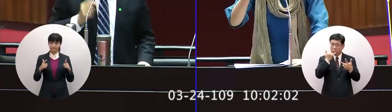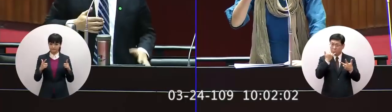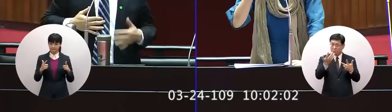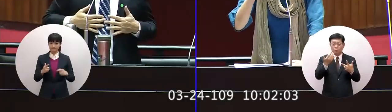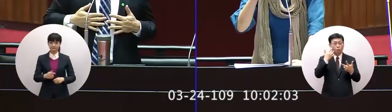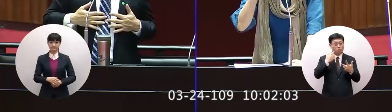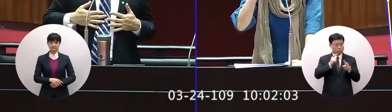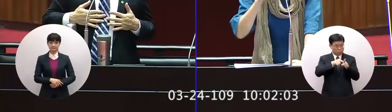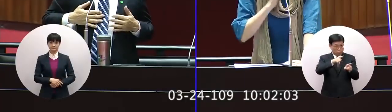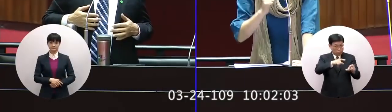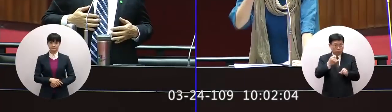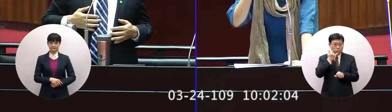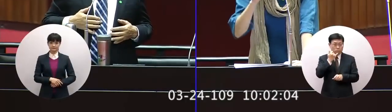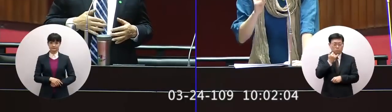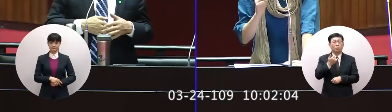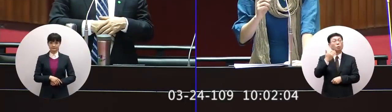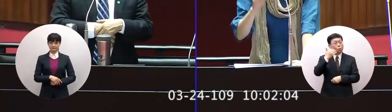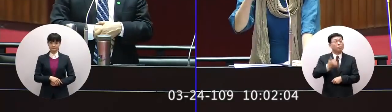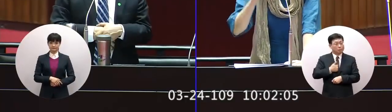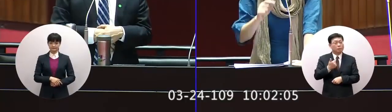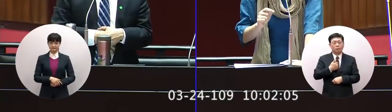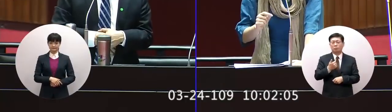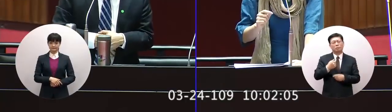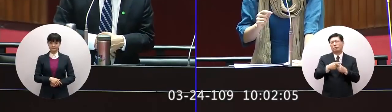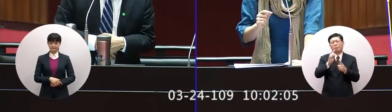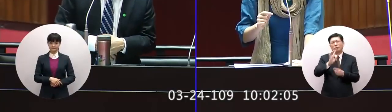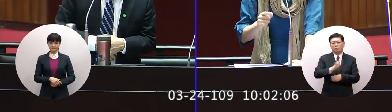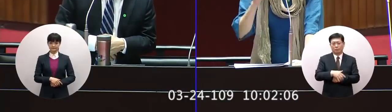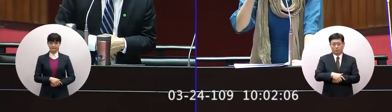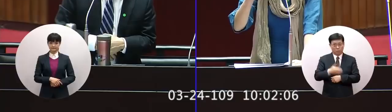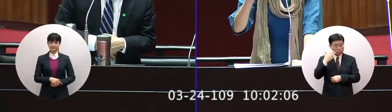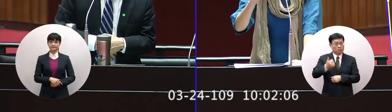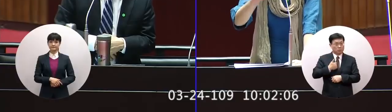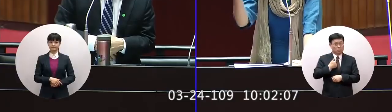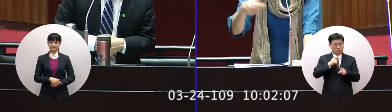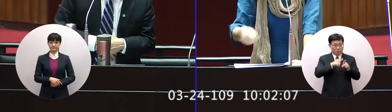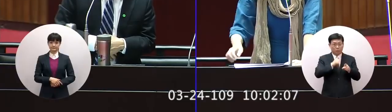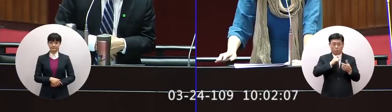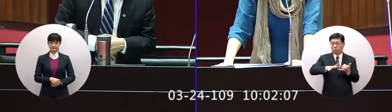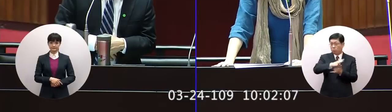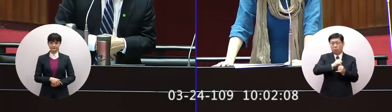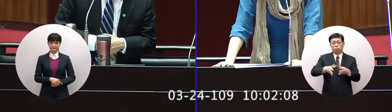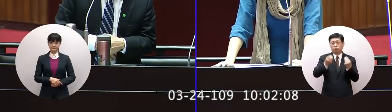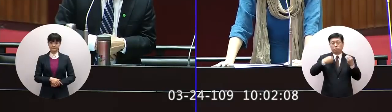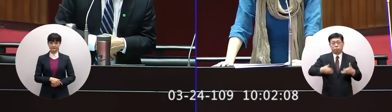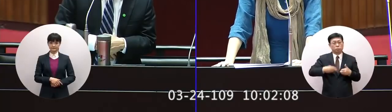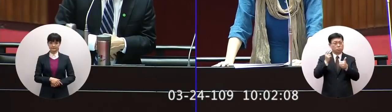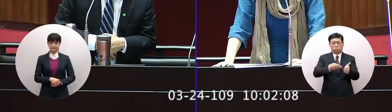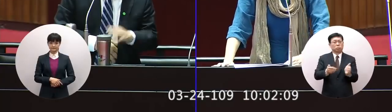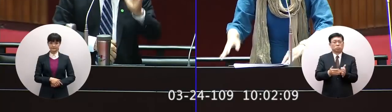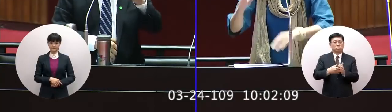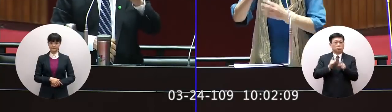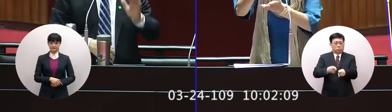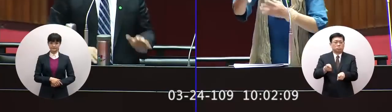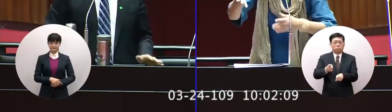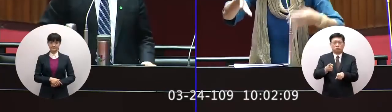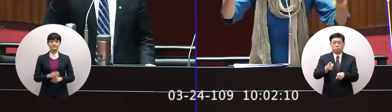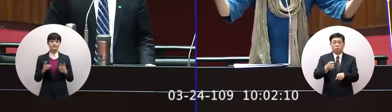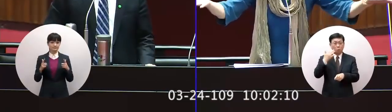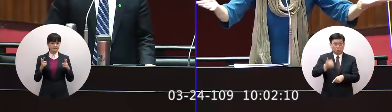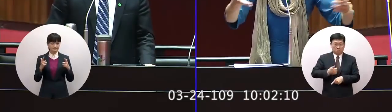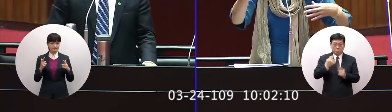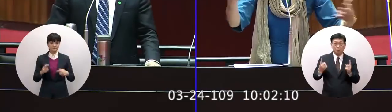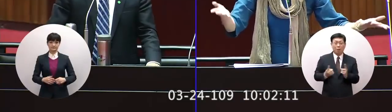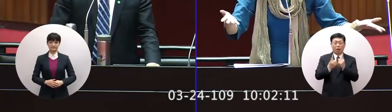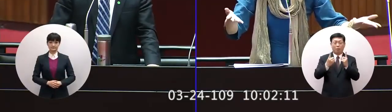如果用那一条就可以的话，如果啦，好，我不跟你 argue 这个，那就台湾就可以不用发布紧急命令啦。就算到时